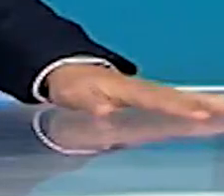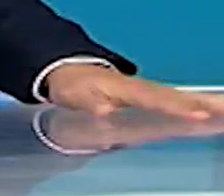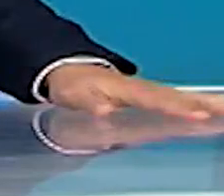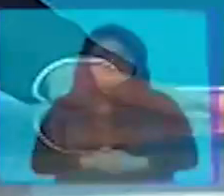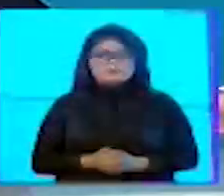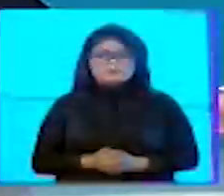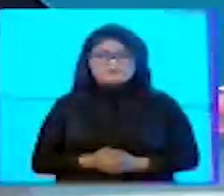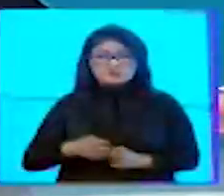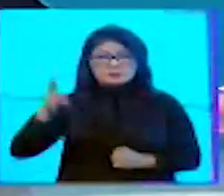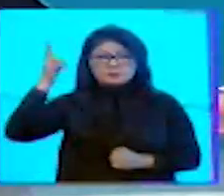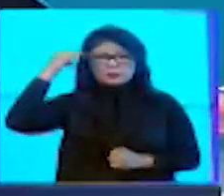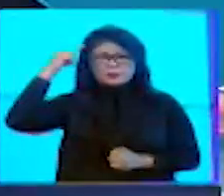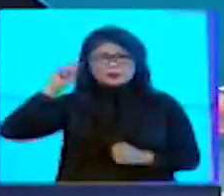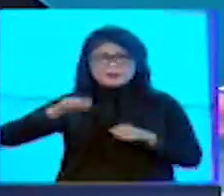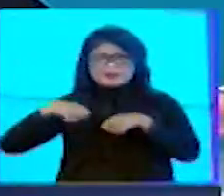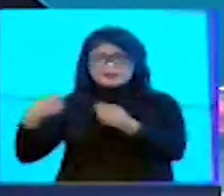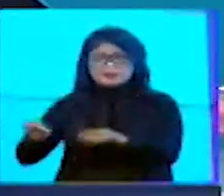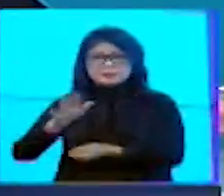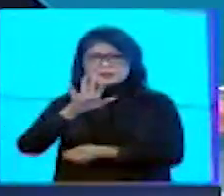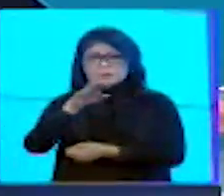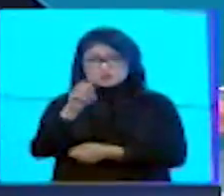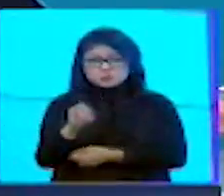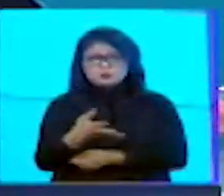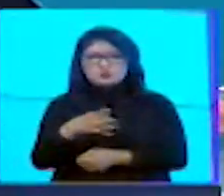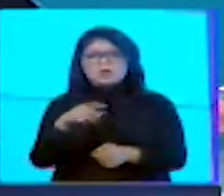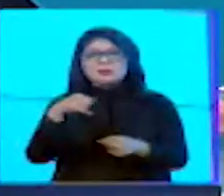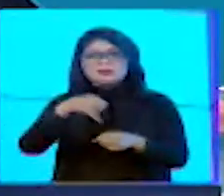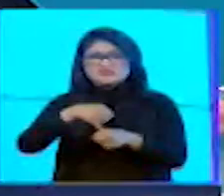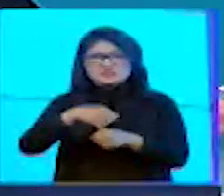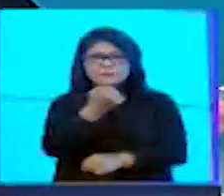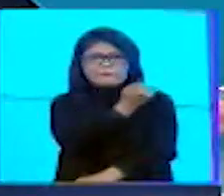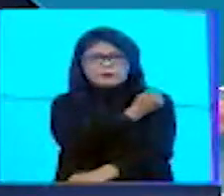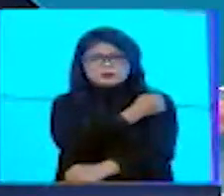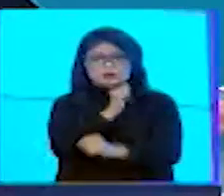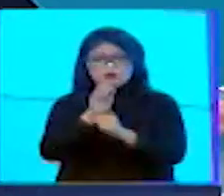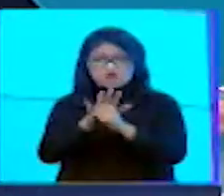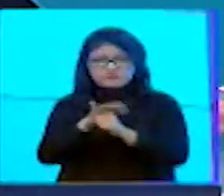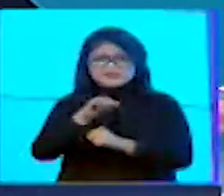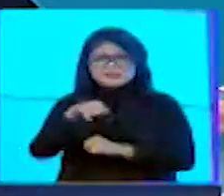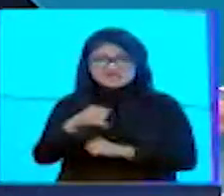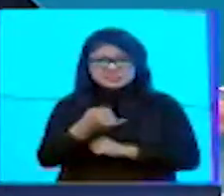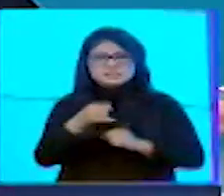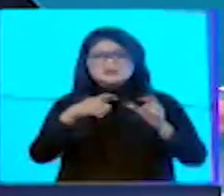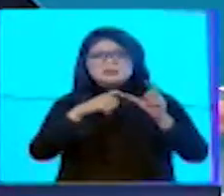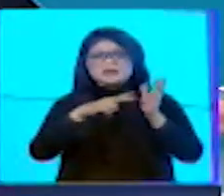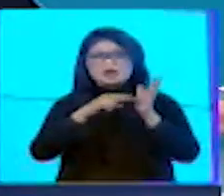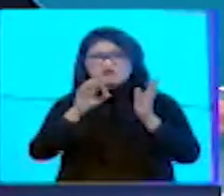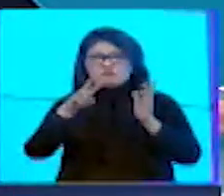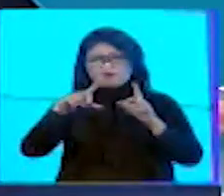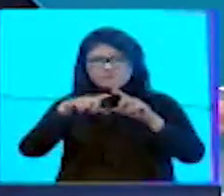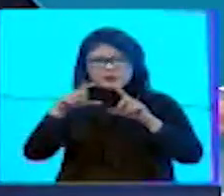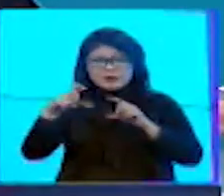Kembali bersama kami, pemerintah kembali mendatangkan 5 juta dosis vaksin COVID-19 jenis Sinovac. Kedatangan vaksin